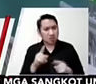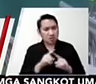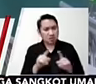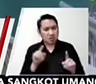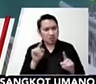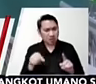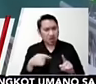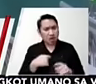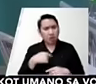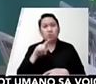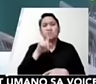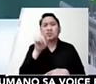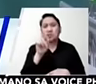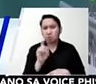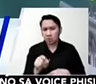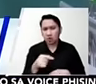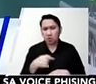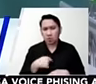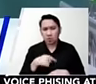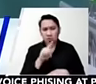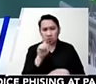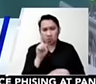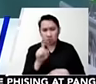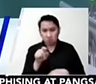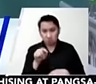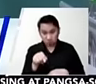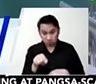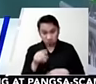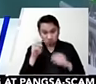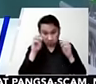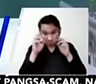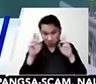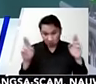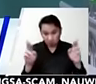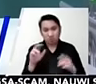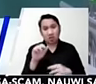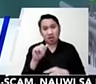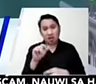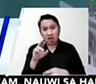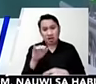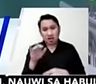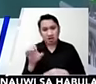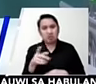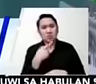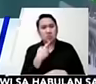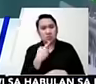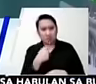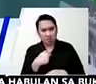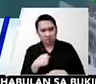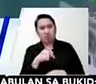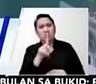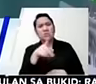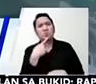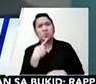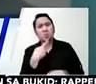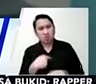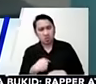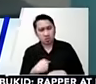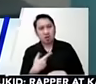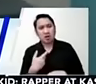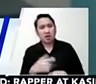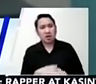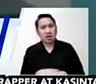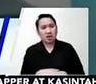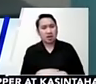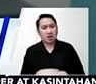ko po kasi siya eh, Mayor Alice Guo, sabi niya sa akin, Alice na lang po. Yun po